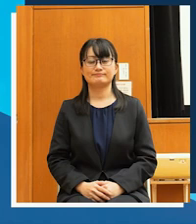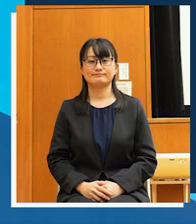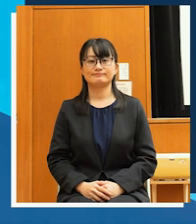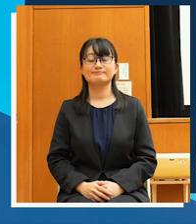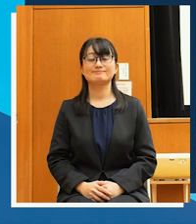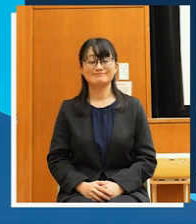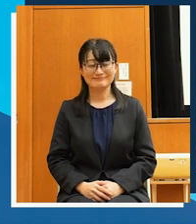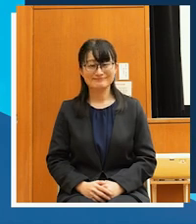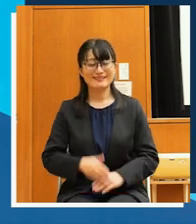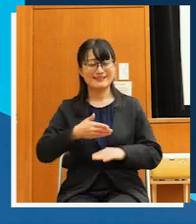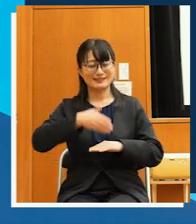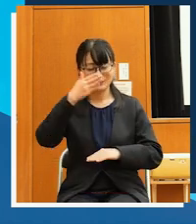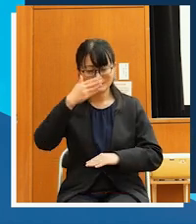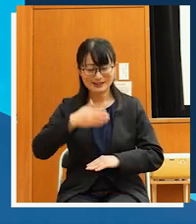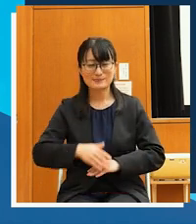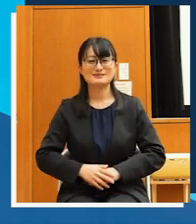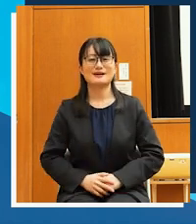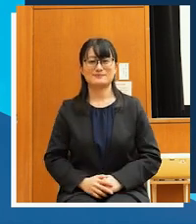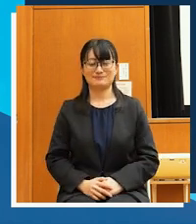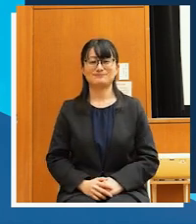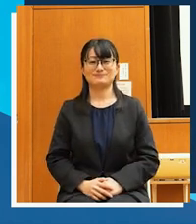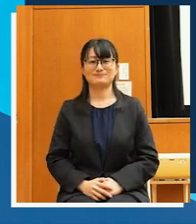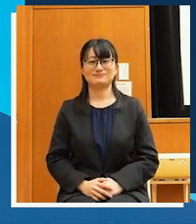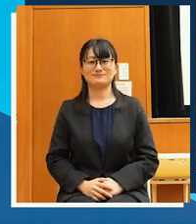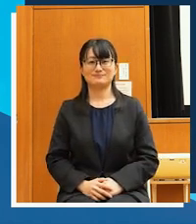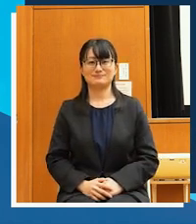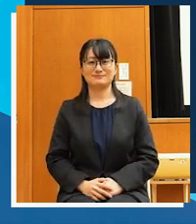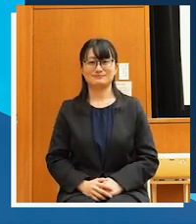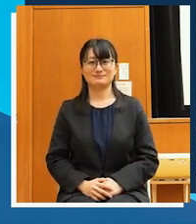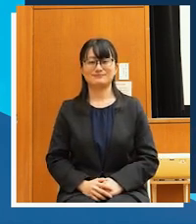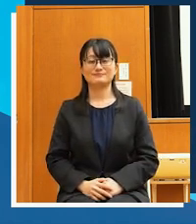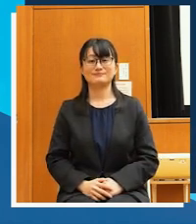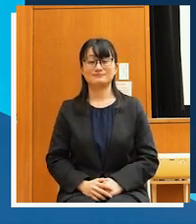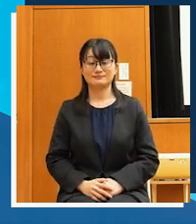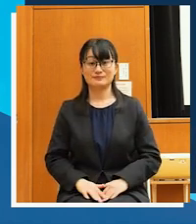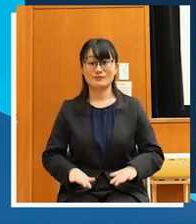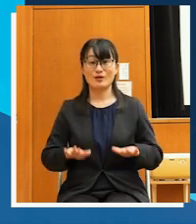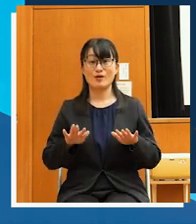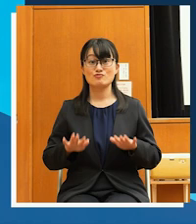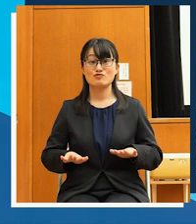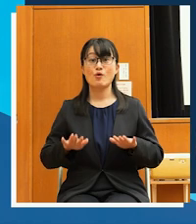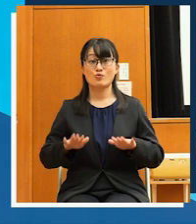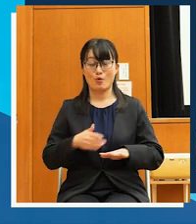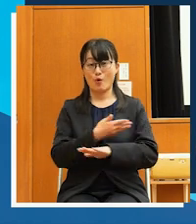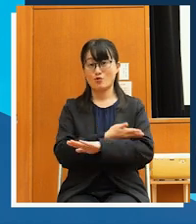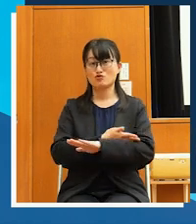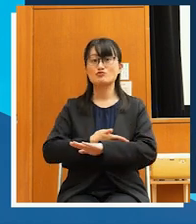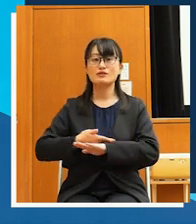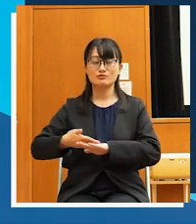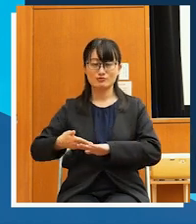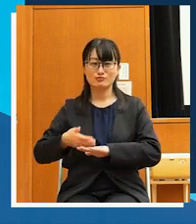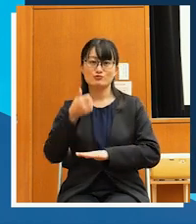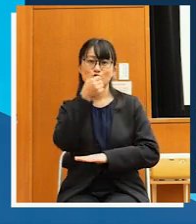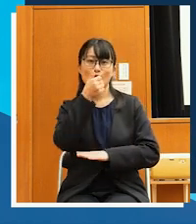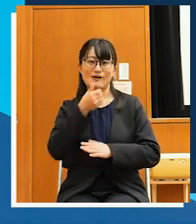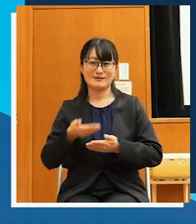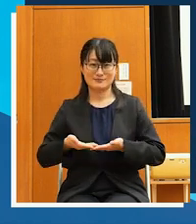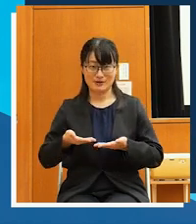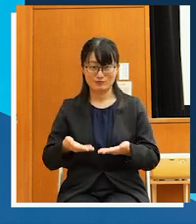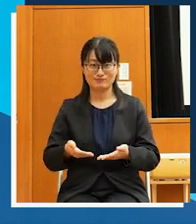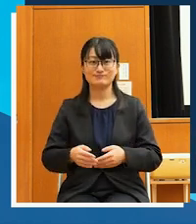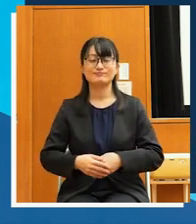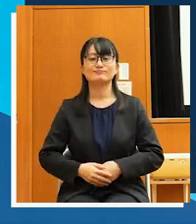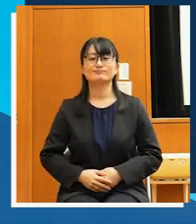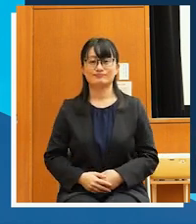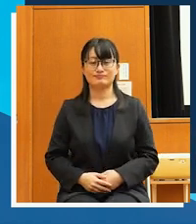ます先生ありがとうございましたのスケジュールを少しご紹介をさせていただきたいという風に